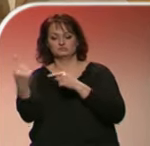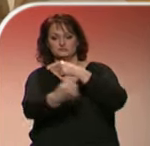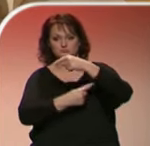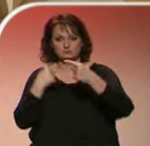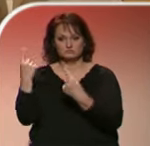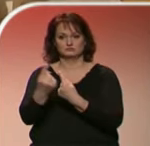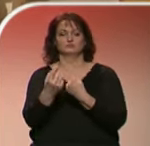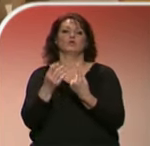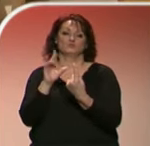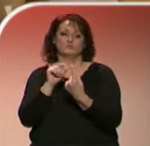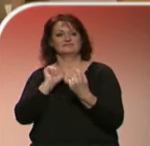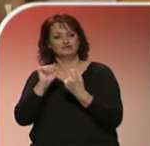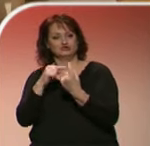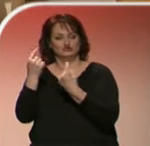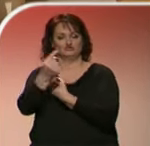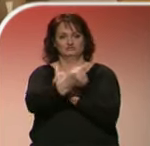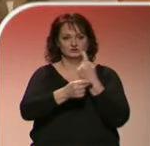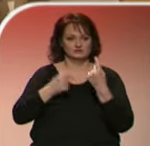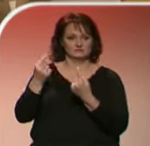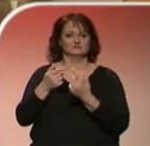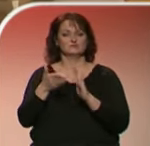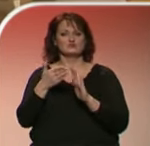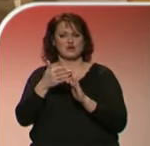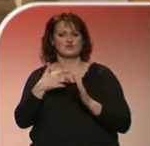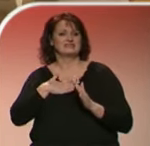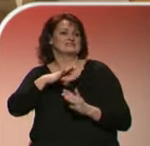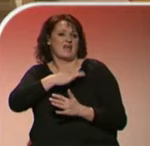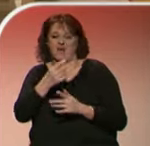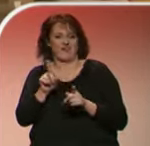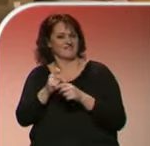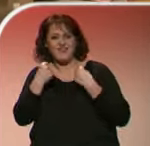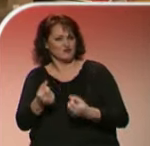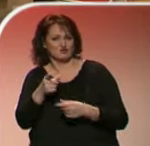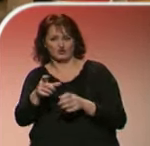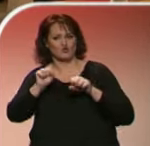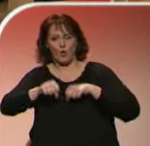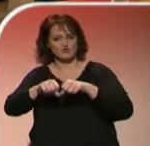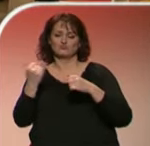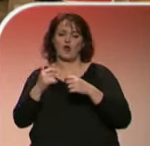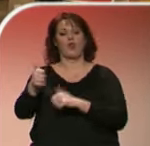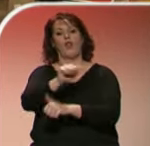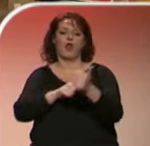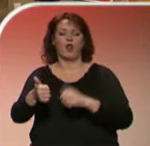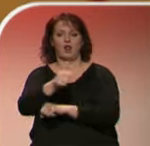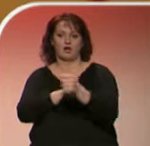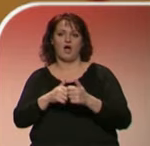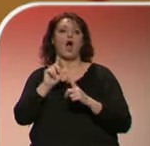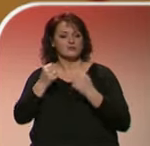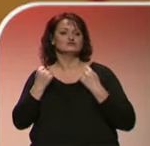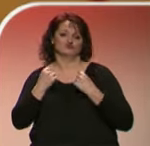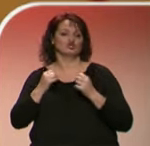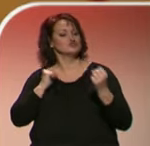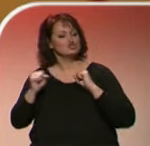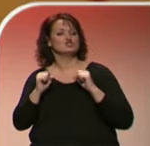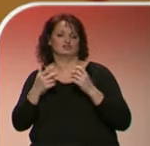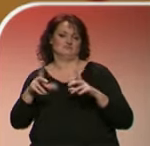Elami, když se zastavíme, tak už samozřejmě v kočáru třeba nevydrží, jsou jí přes 2 roky, takže utíká okolo a tak dále a cvičí hlavně s náma, což je